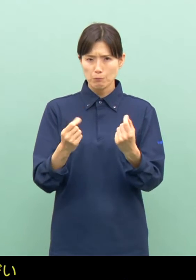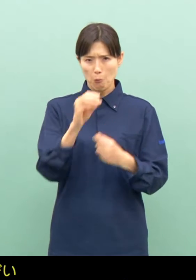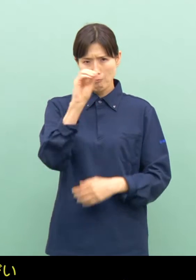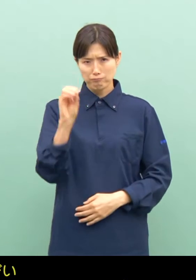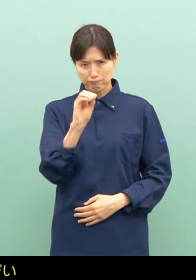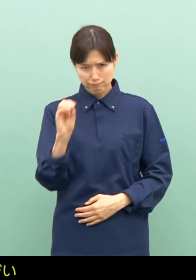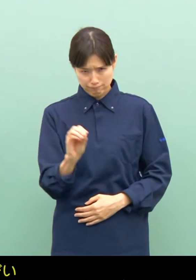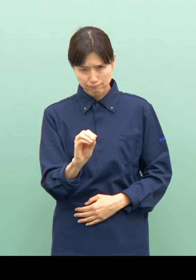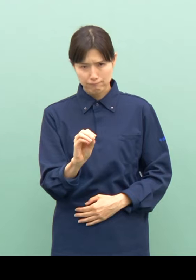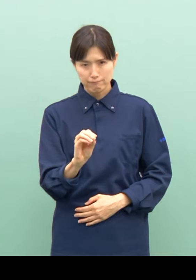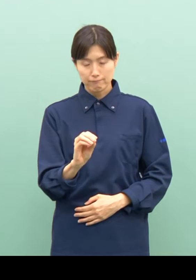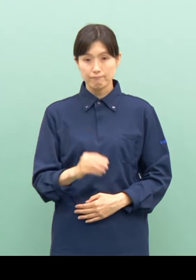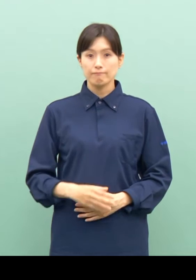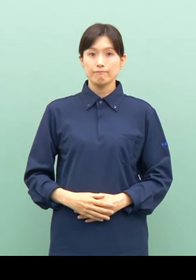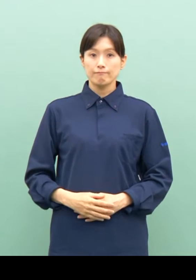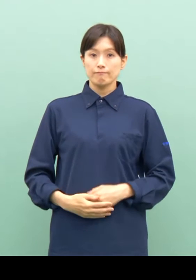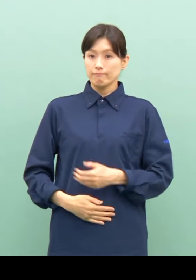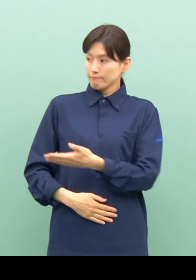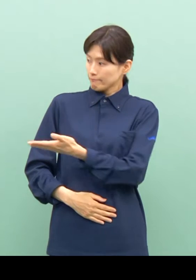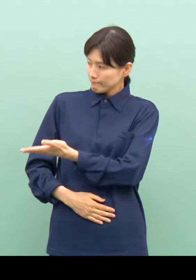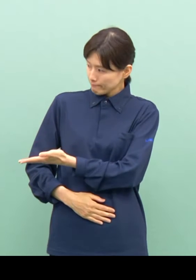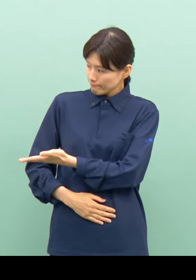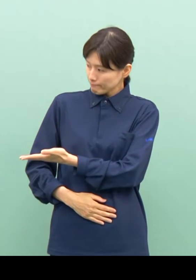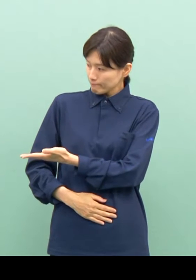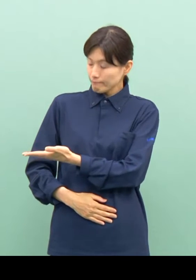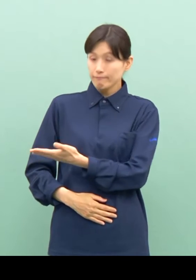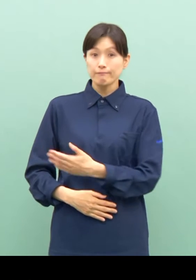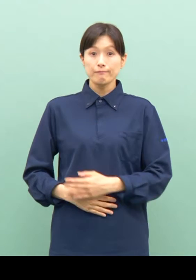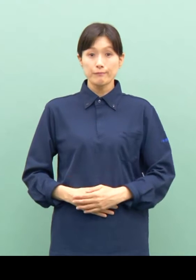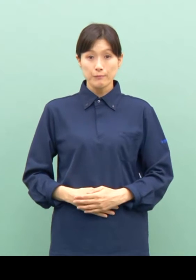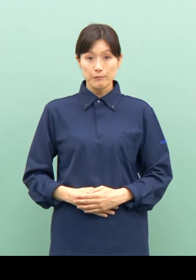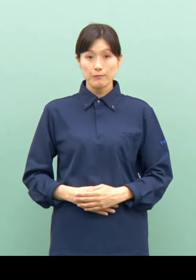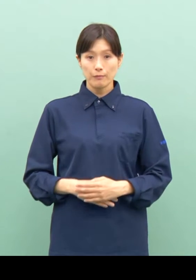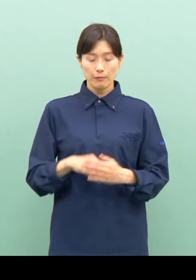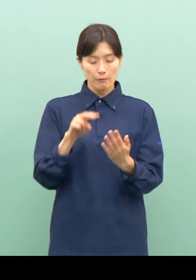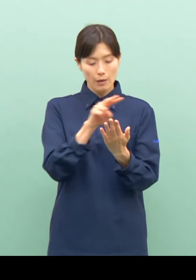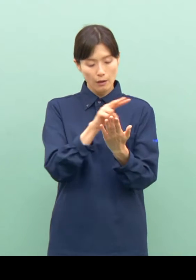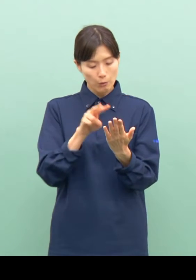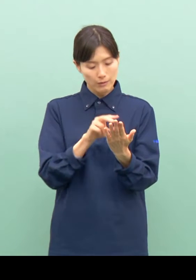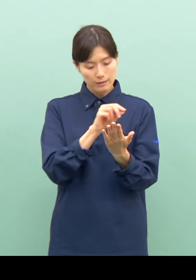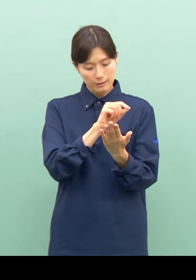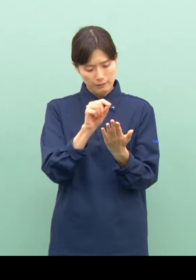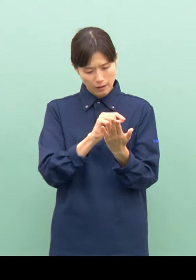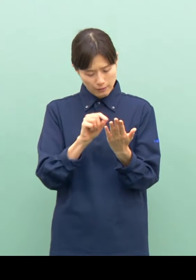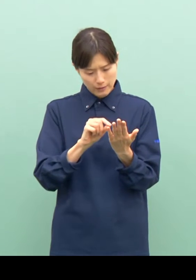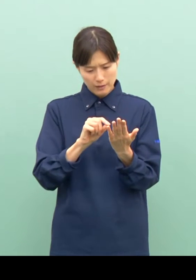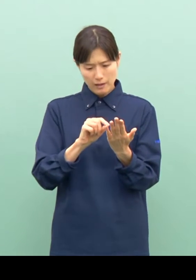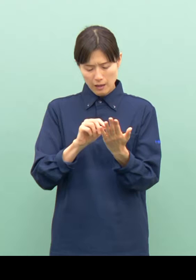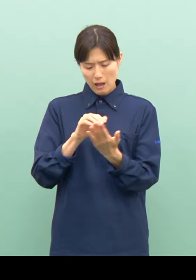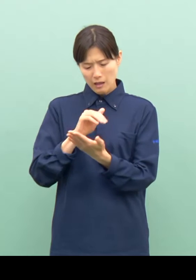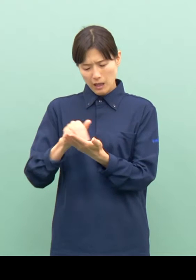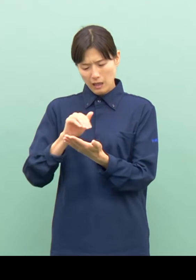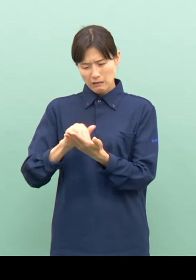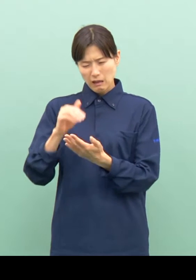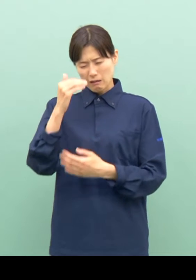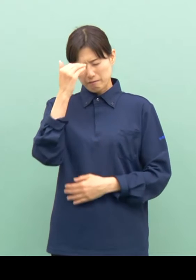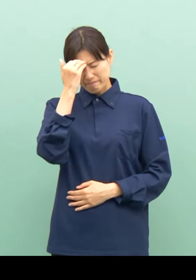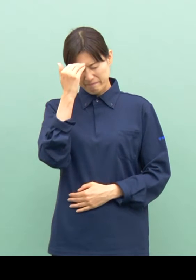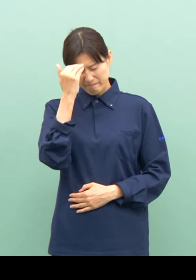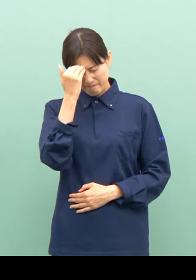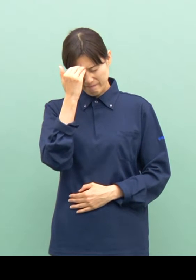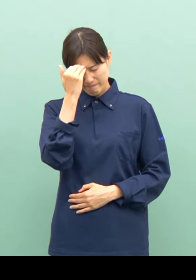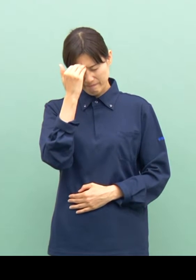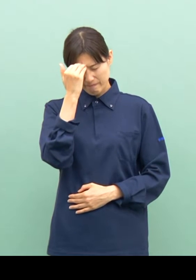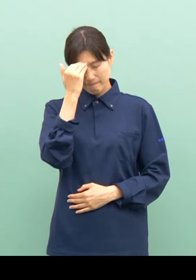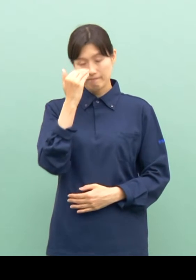。 LD、学習障害は文字の読み書きや計算など特定の能力に著